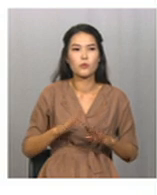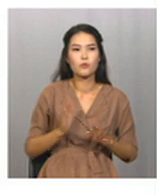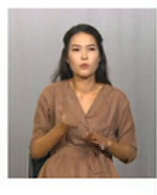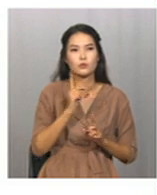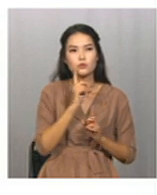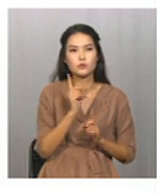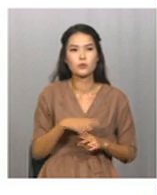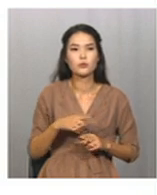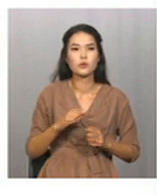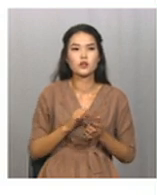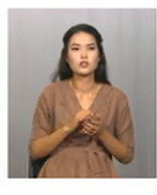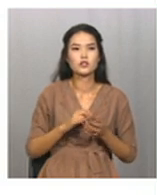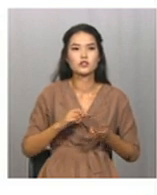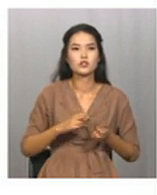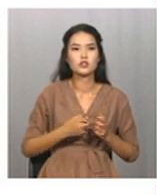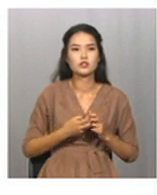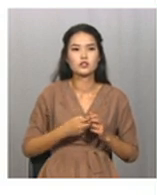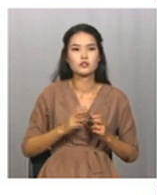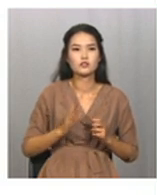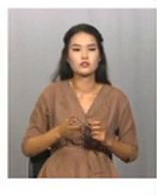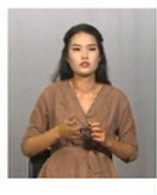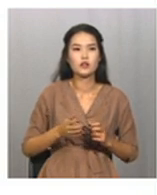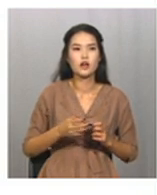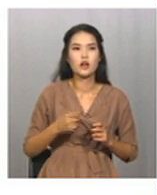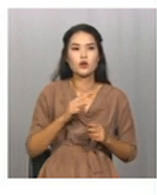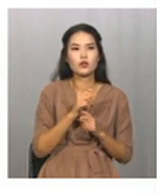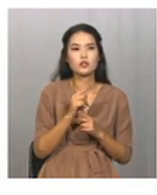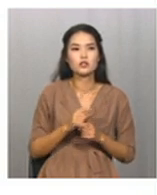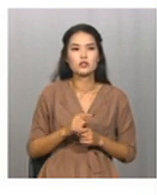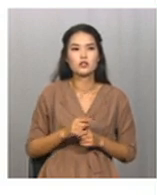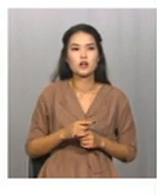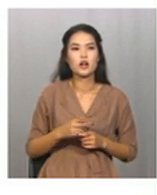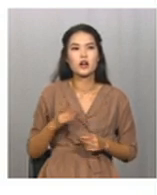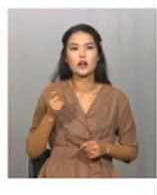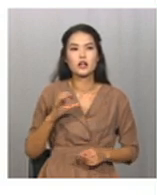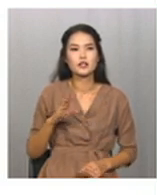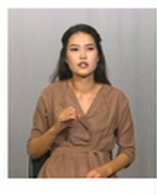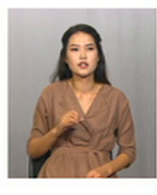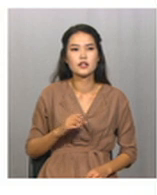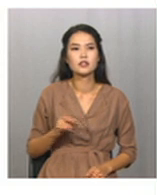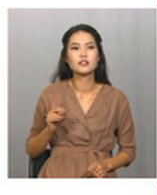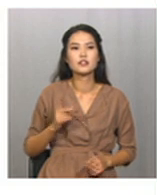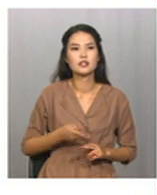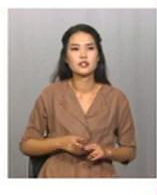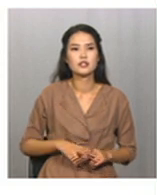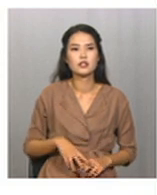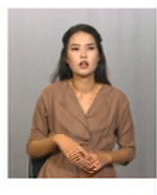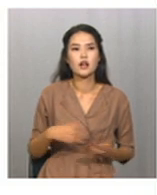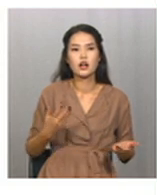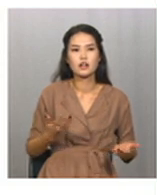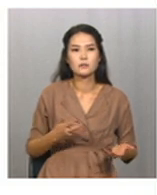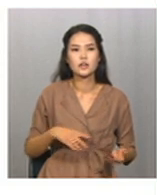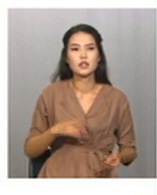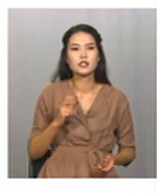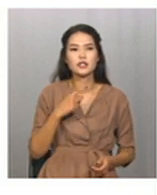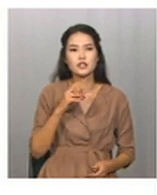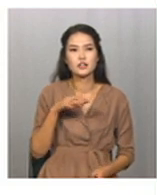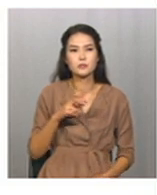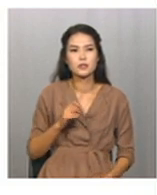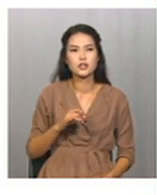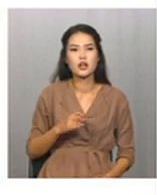білдіретін сабақтастың түрі. Сұрақтары – қайтсе, нетсе, қайтпей,